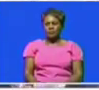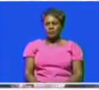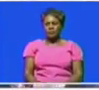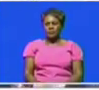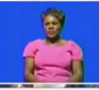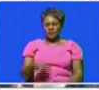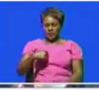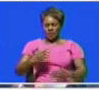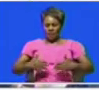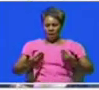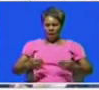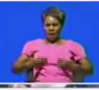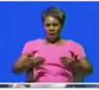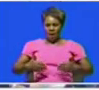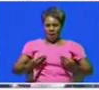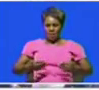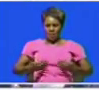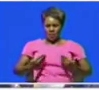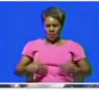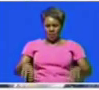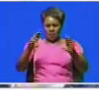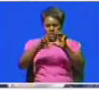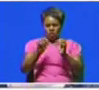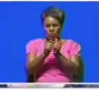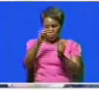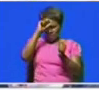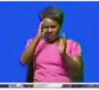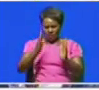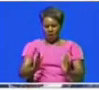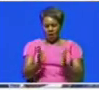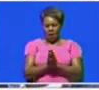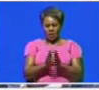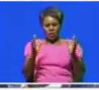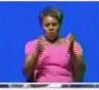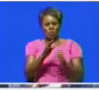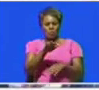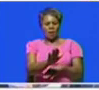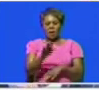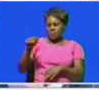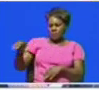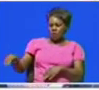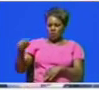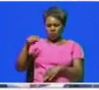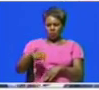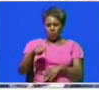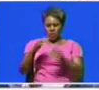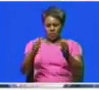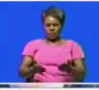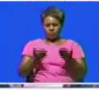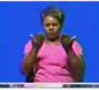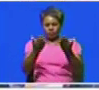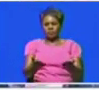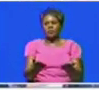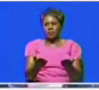I am very happy to join with the governor and his team this morning to hand over